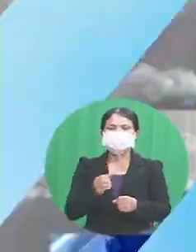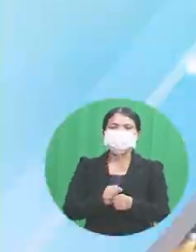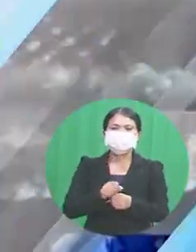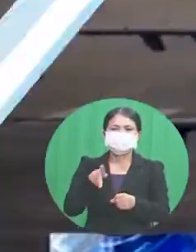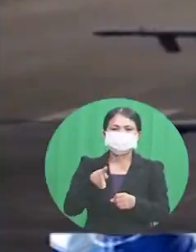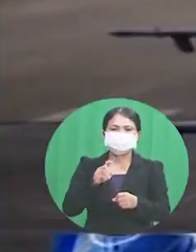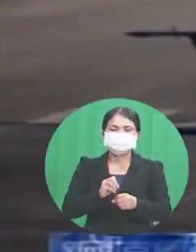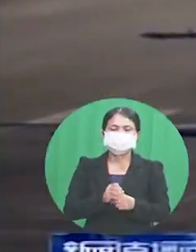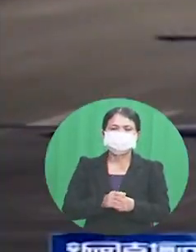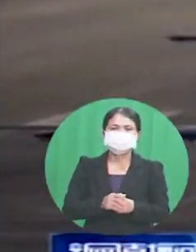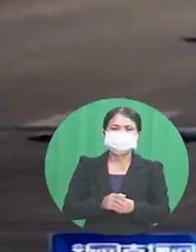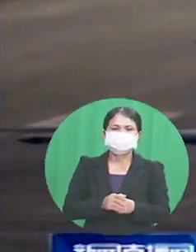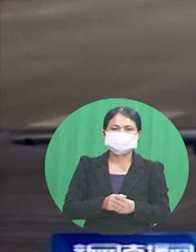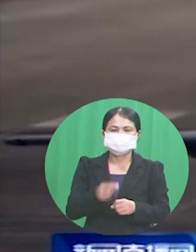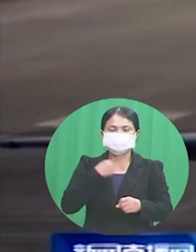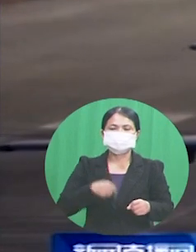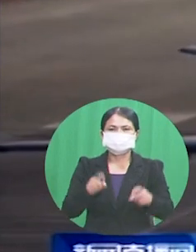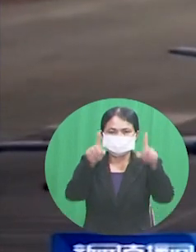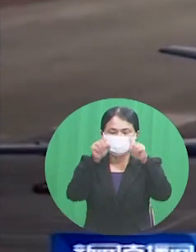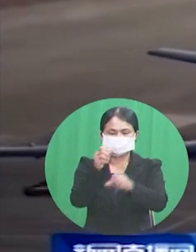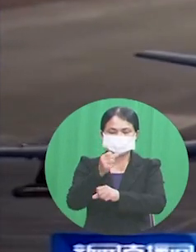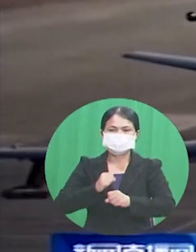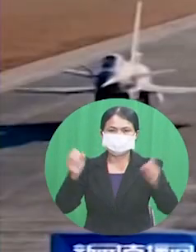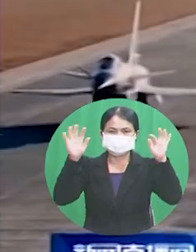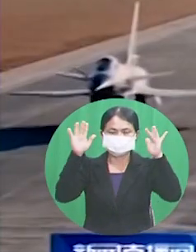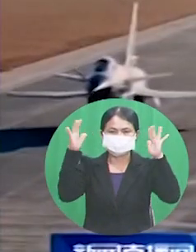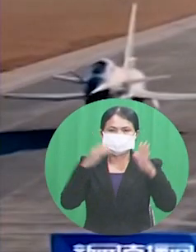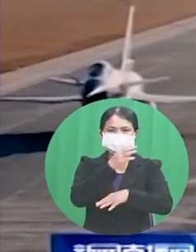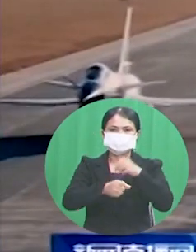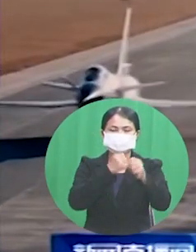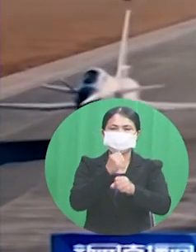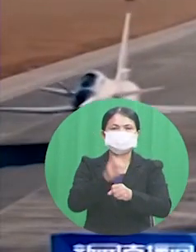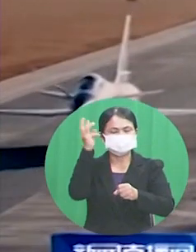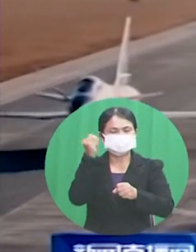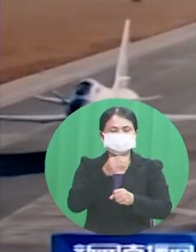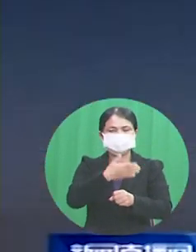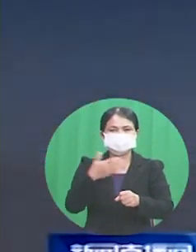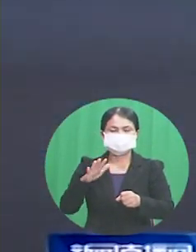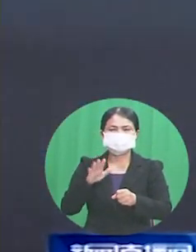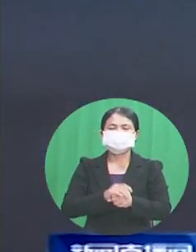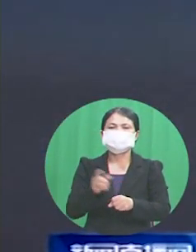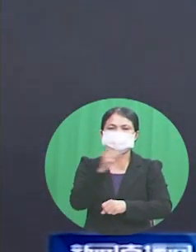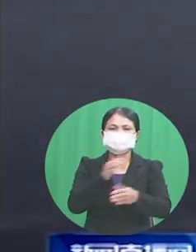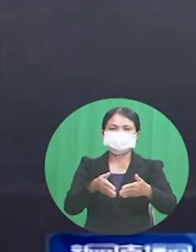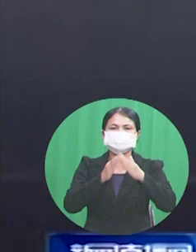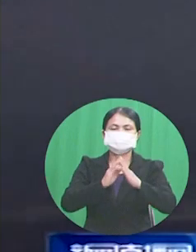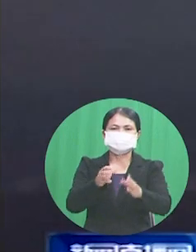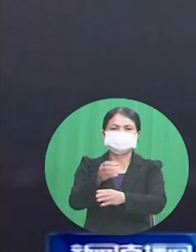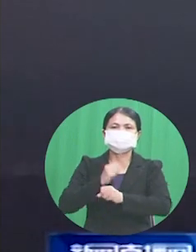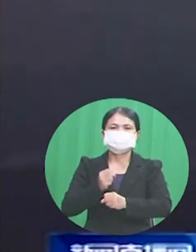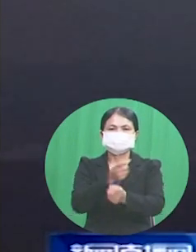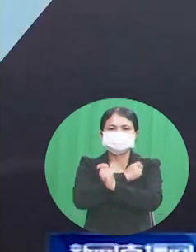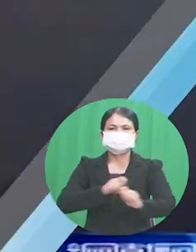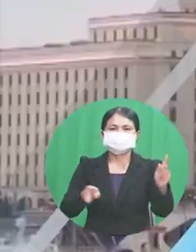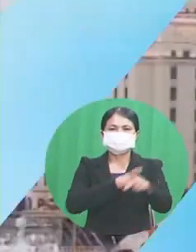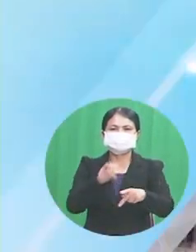កចិនធ្វើសម្ពាធយោធាអបអរសាទរខួបអនុស្សាវរីយ៍លើកទី95នៃថ្ងៃបង្កើតកងទ័ពរំដោះប្រជាជ